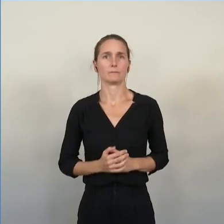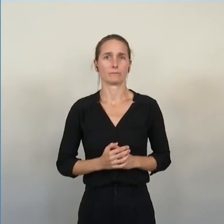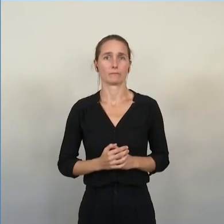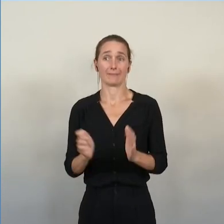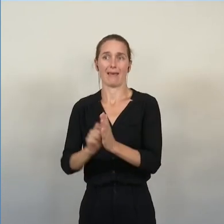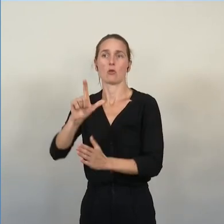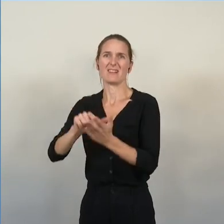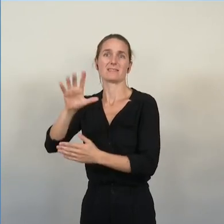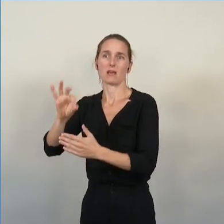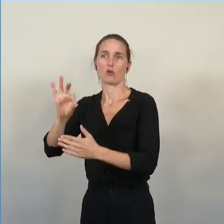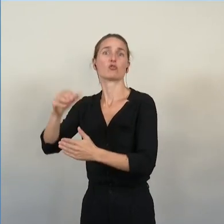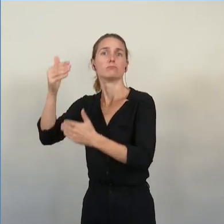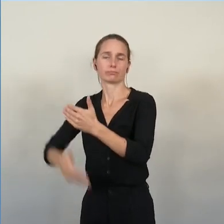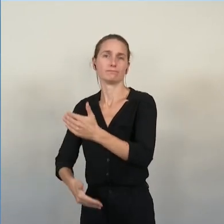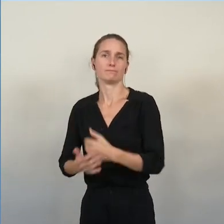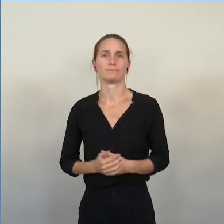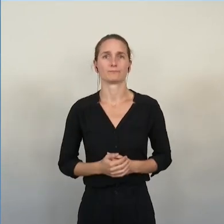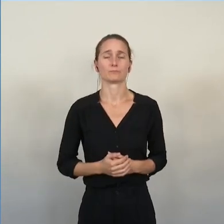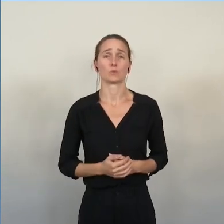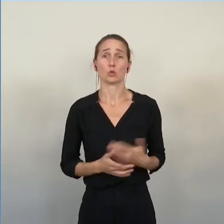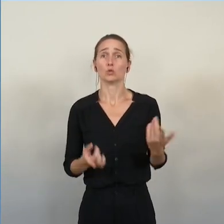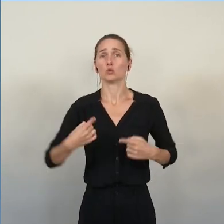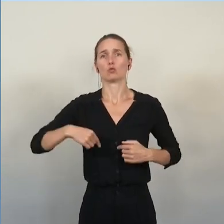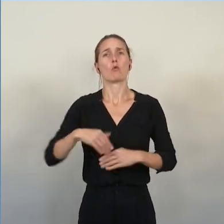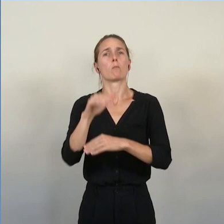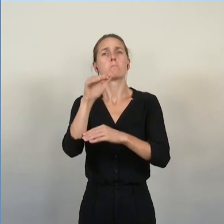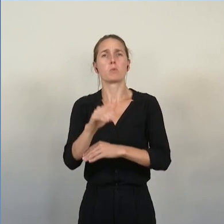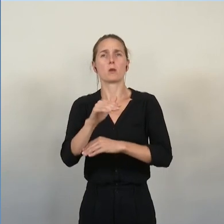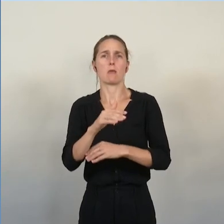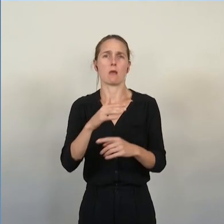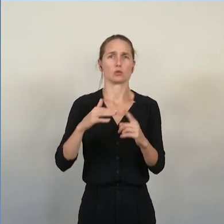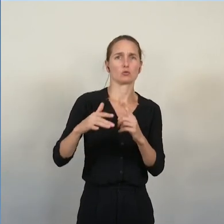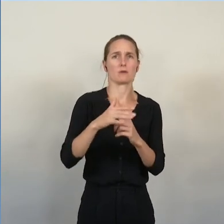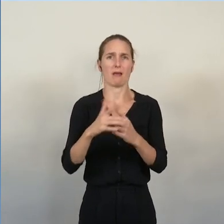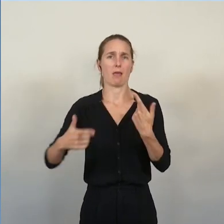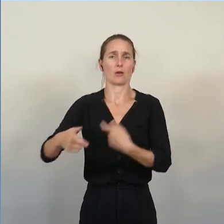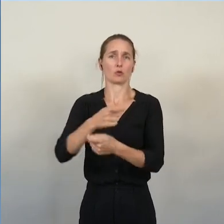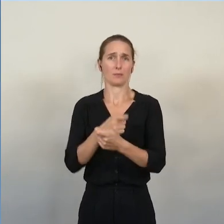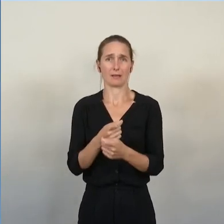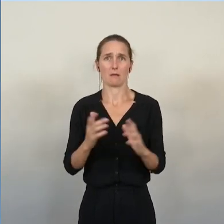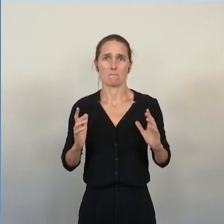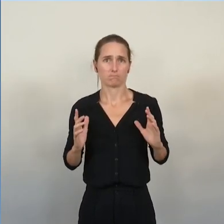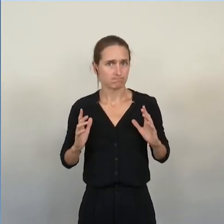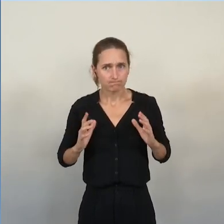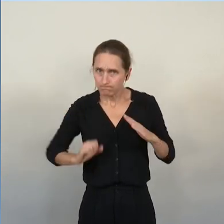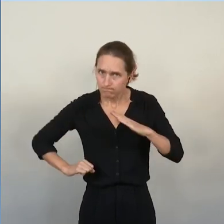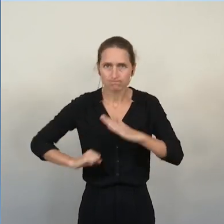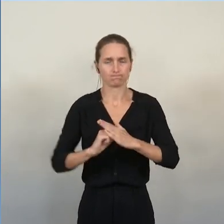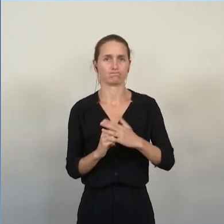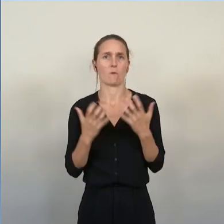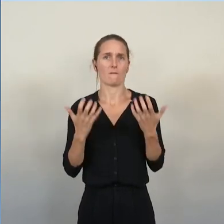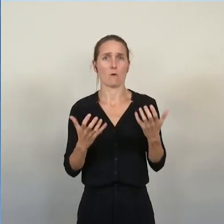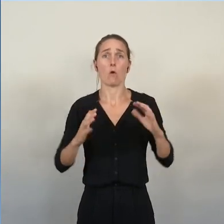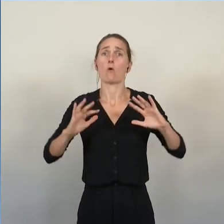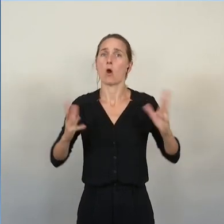climatique souhaite donc renforcer son action en s'inscrivant et c'est l'objet de cette délibération dans l'expérimentation territoire